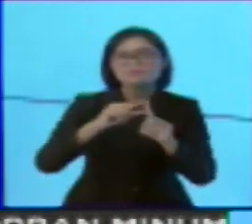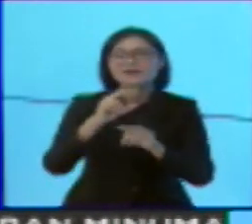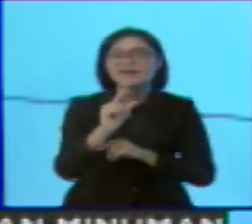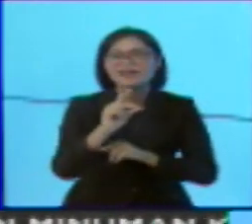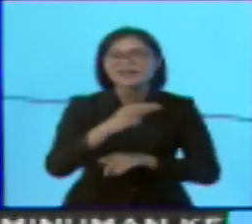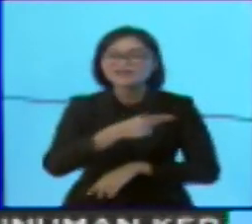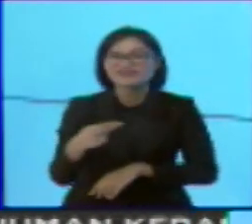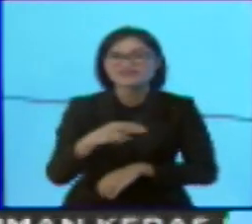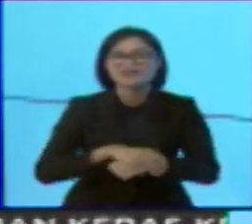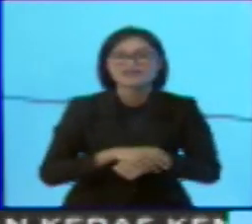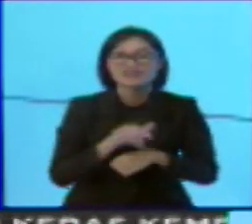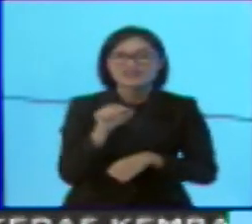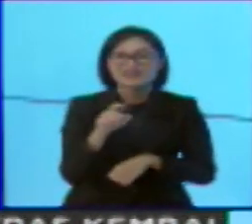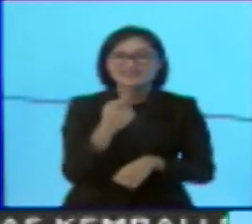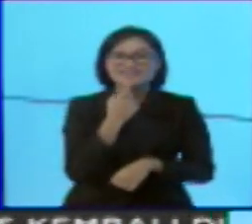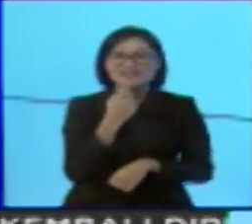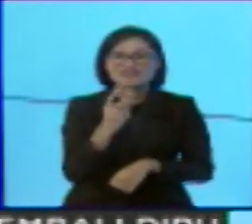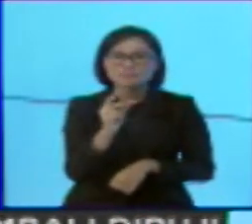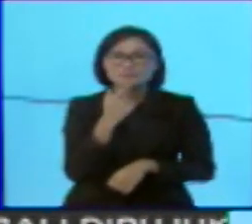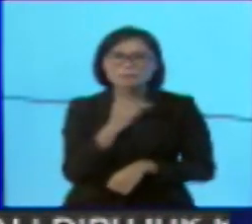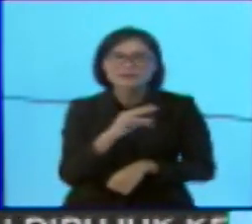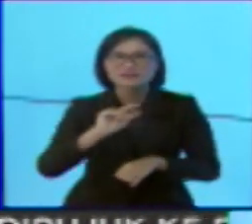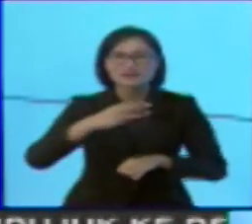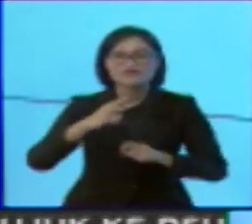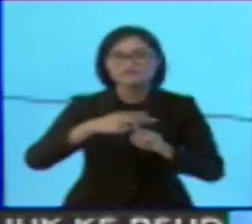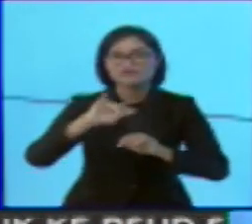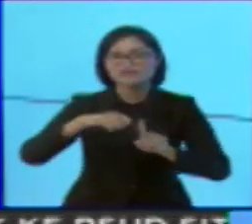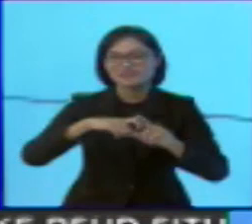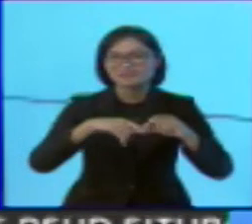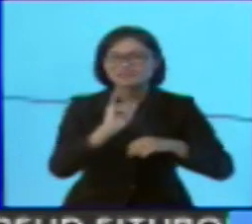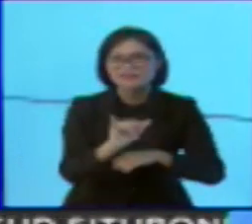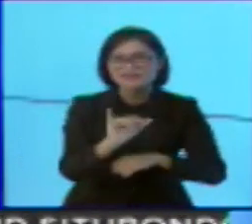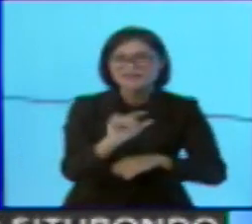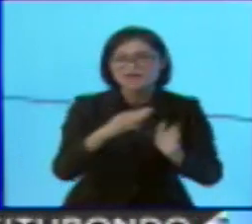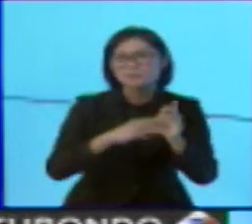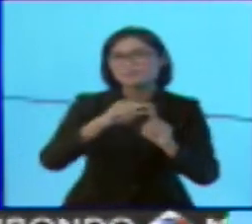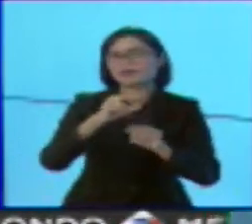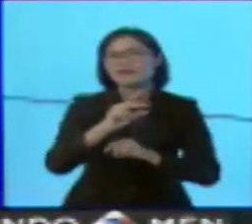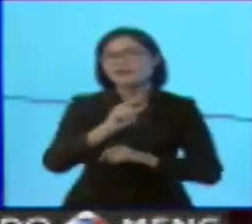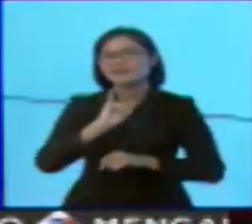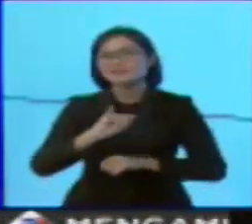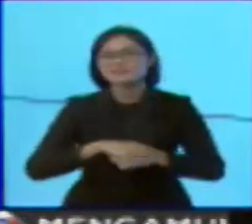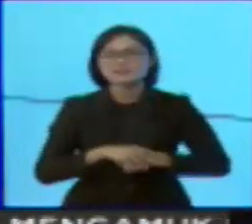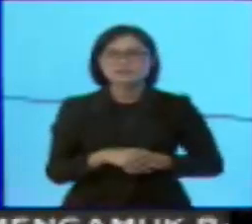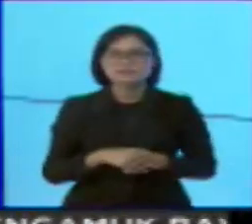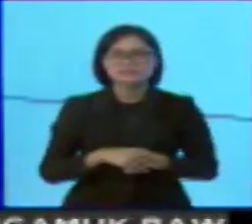refleksi perjalanan konstitusi dan 74 tahun MPR RI.